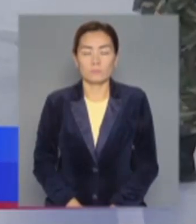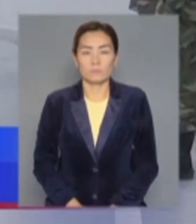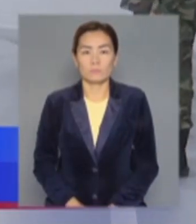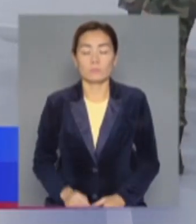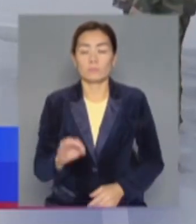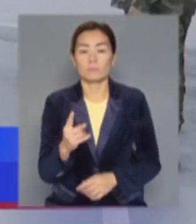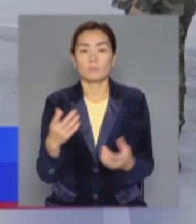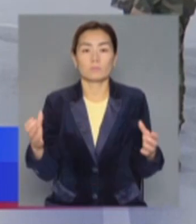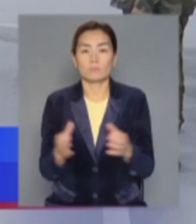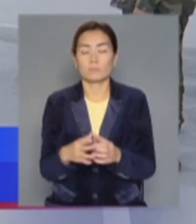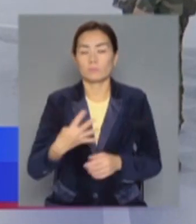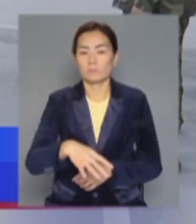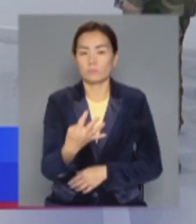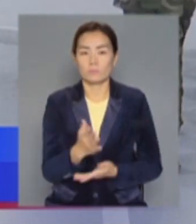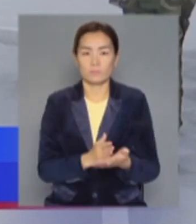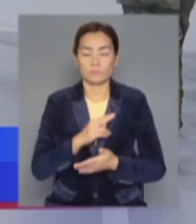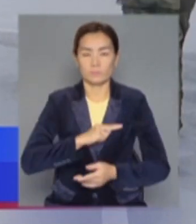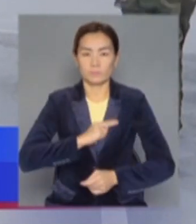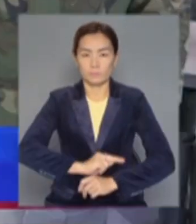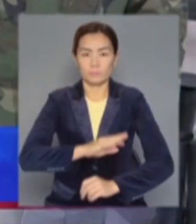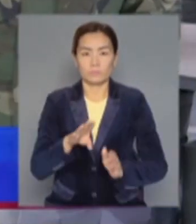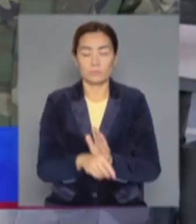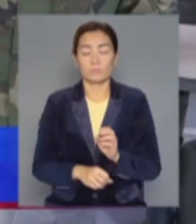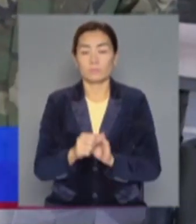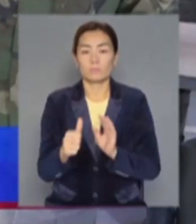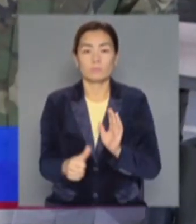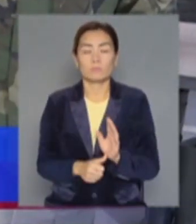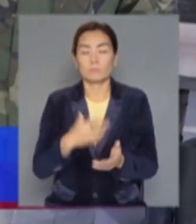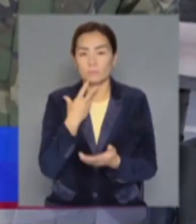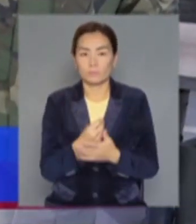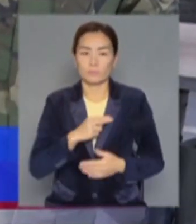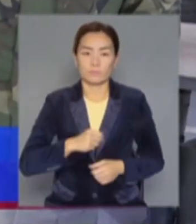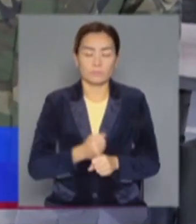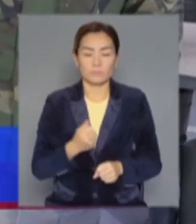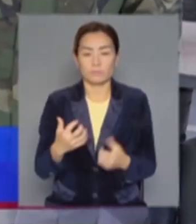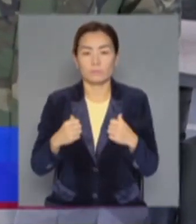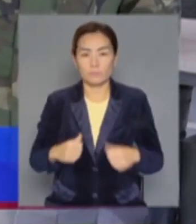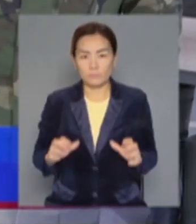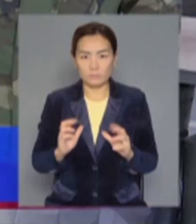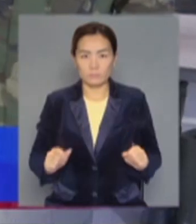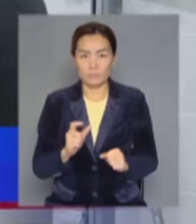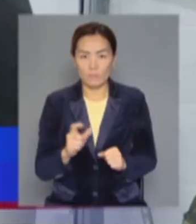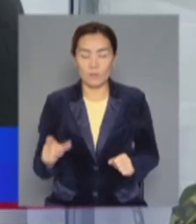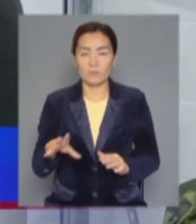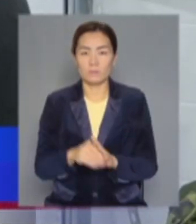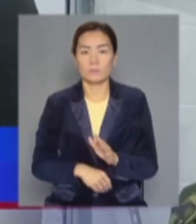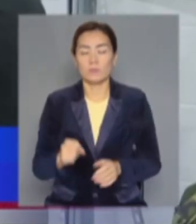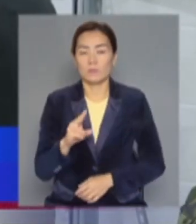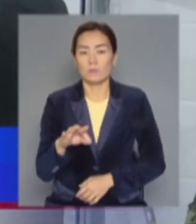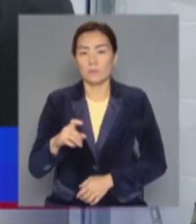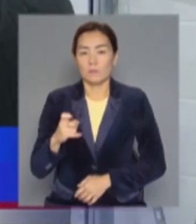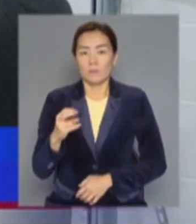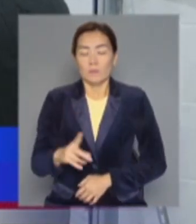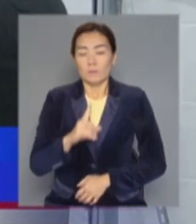Бұл өрт сөндіру бөлімінде 44 қызметкер жұмыс істейді, алайда оның 16-сы отан үшін отқа түскен бейбіт күннің батырлары. Солардың бірі Әділхан Айтжанов,